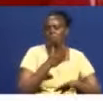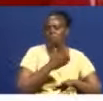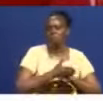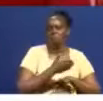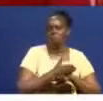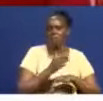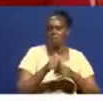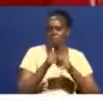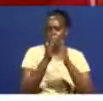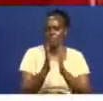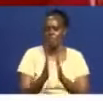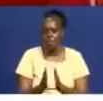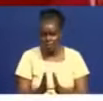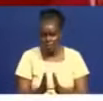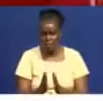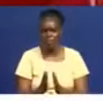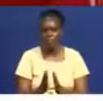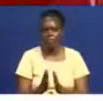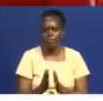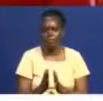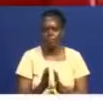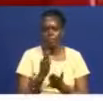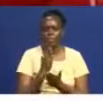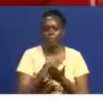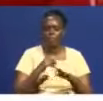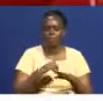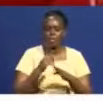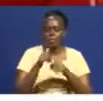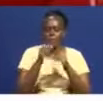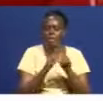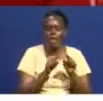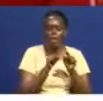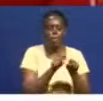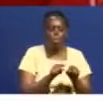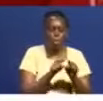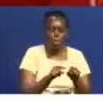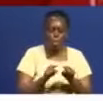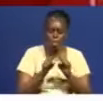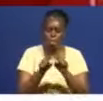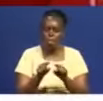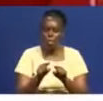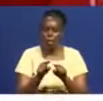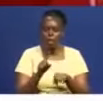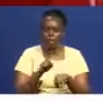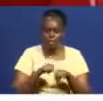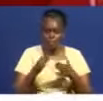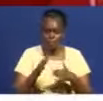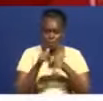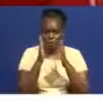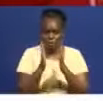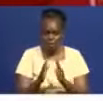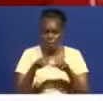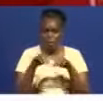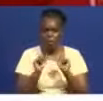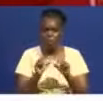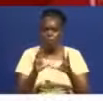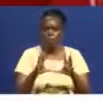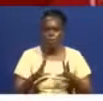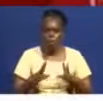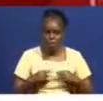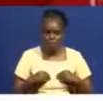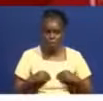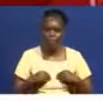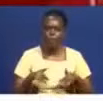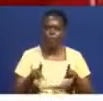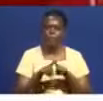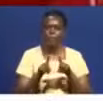uongozi, unafiki wa kunyosheana vidole vya lawama. Huu ni wakati sisi kama viongozi, be speaker, tuweze kukubali.